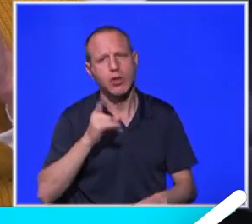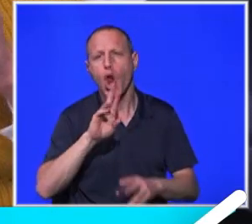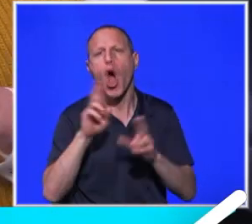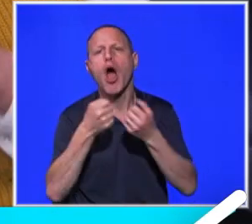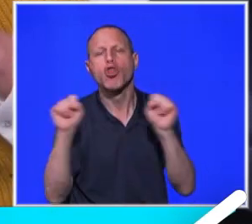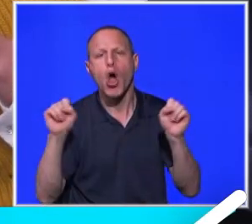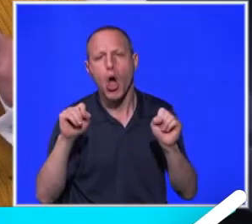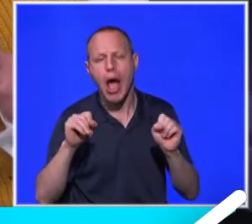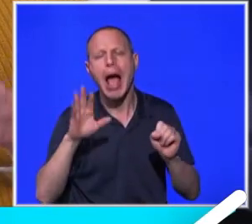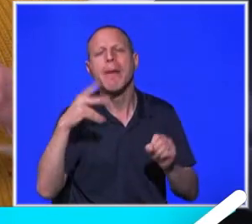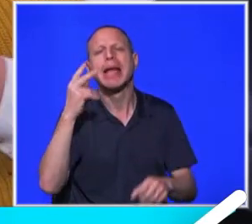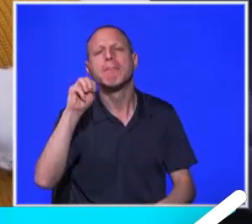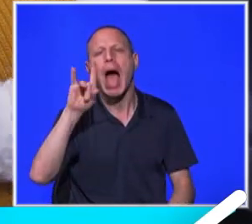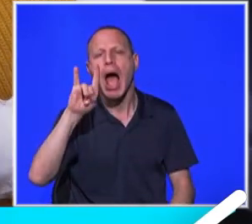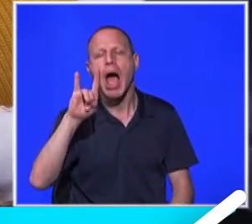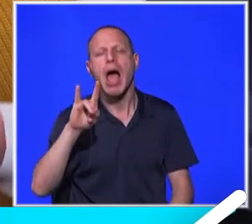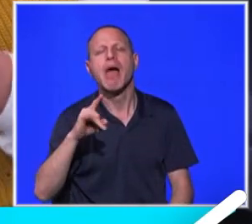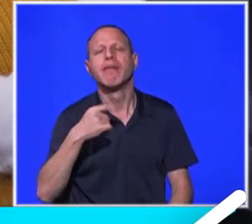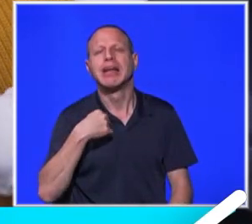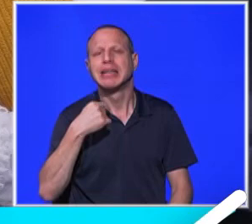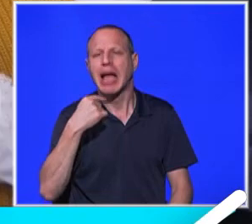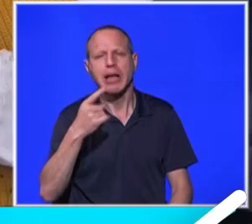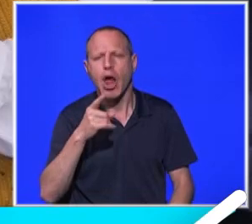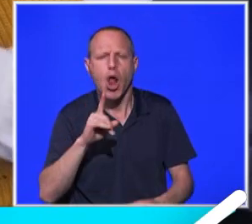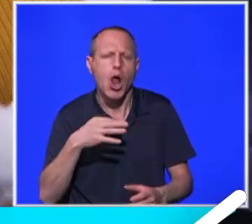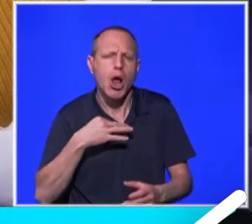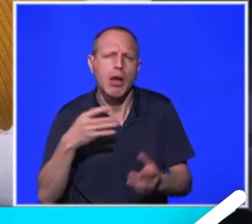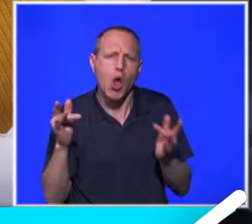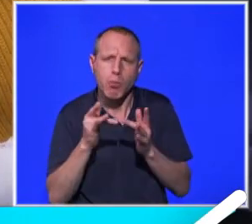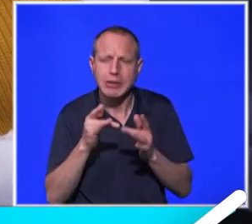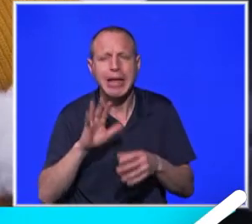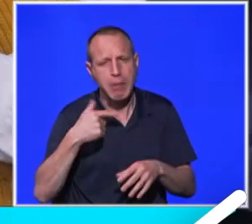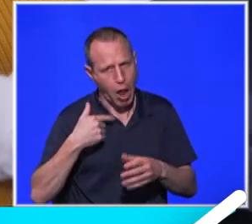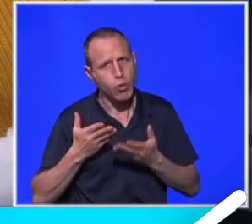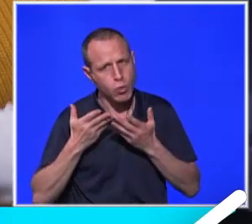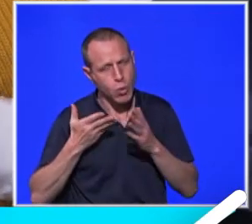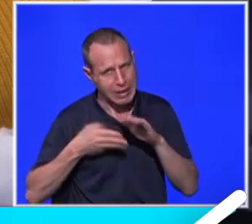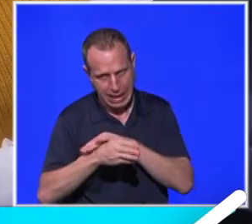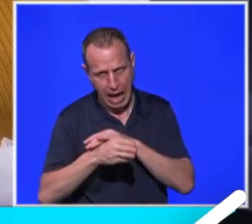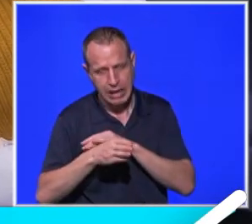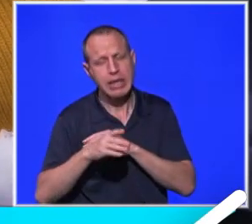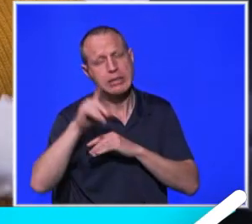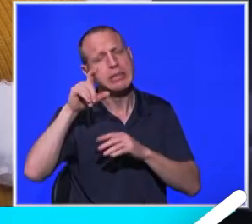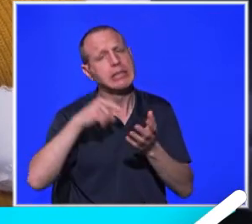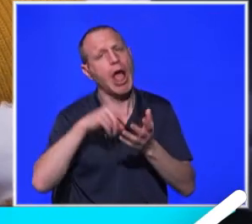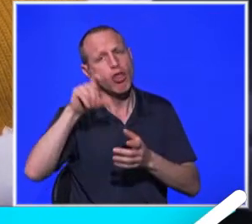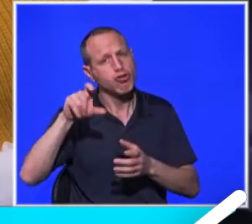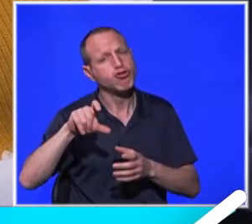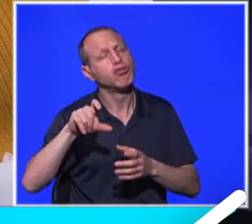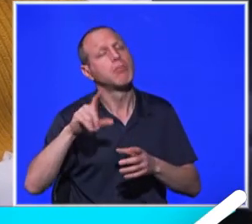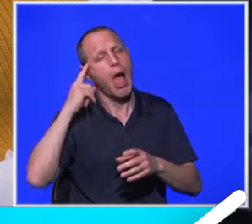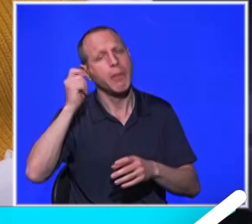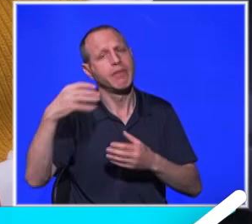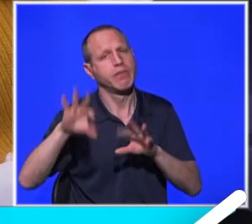יהיו בקואליציה, ואני אגיד לך למה. אם אנחנו, בעזרת השם, ואנחנו בעזרת השם ניכנס, כי אנשים חכמים והם יצביעו לנו, אנחנו